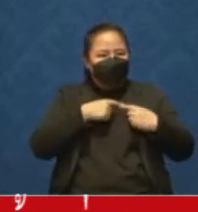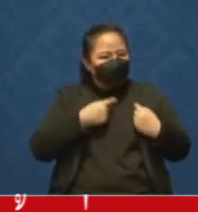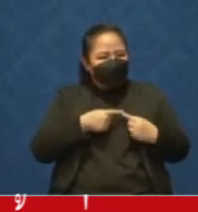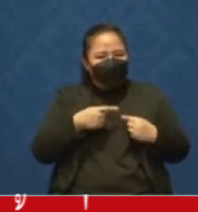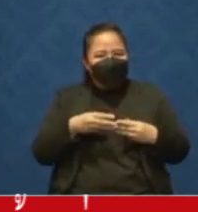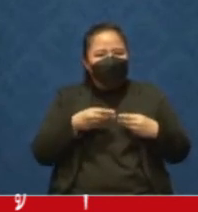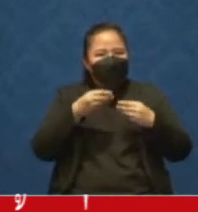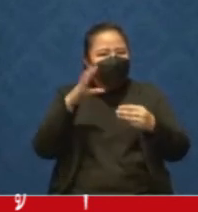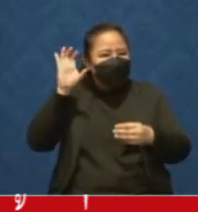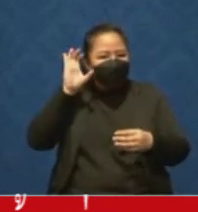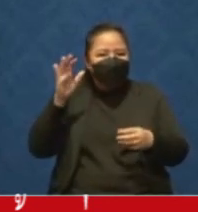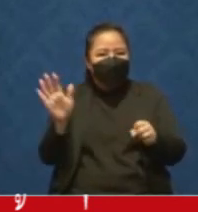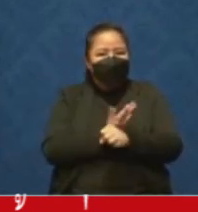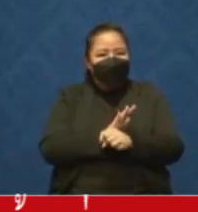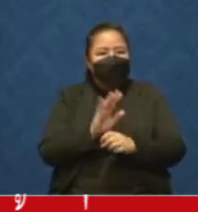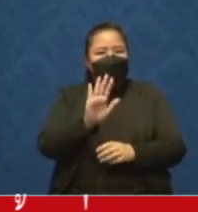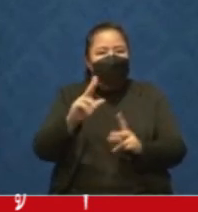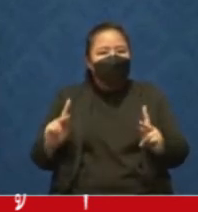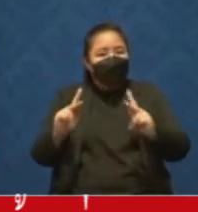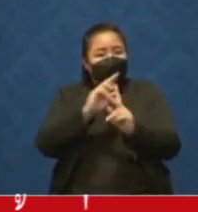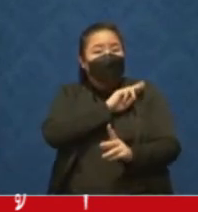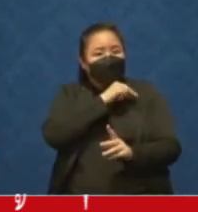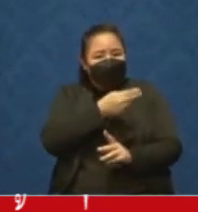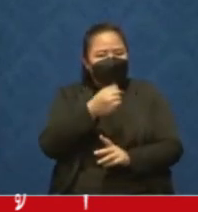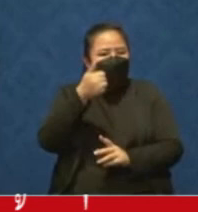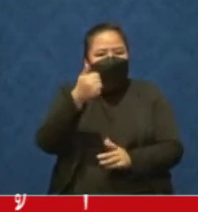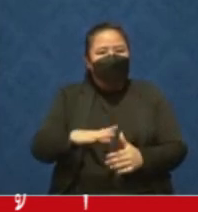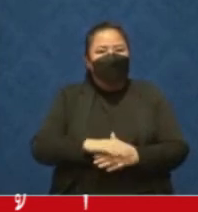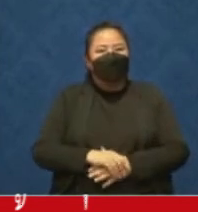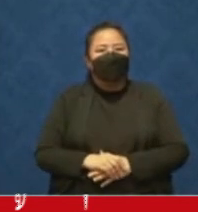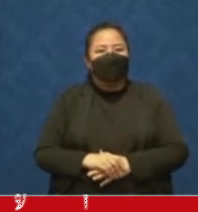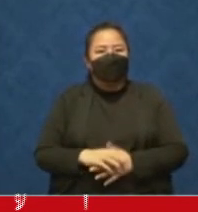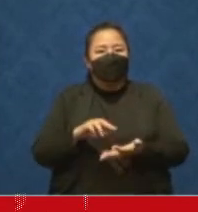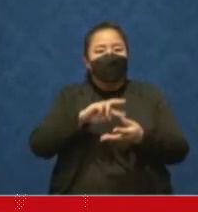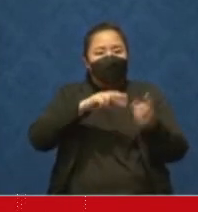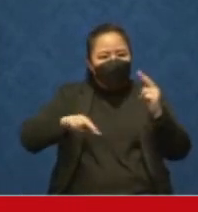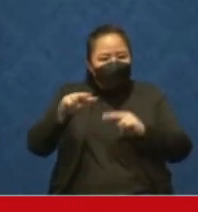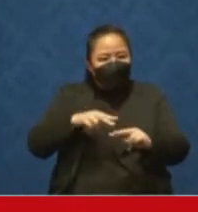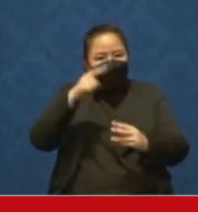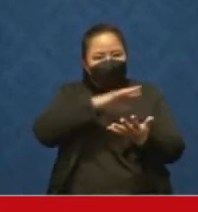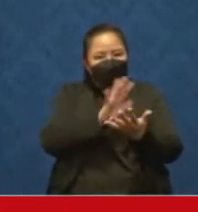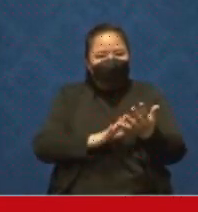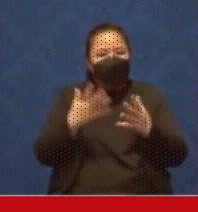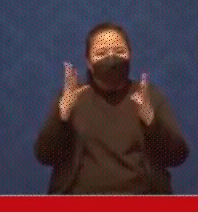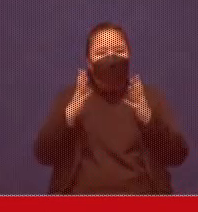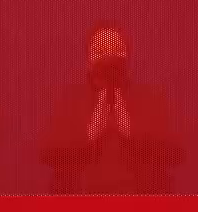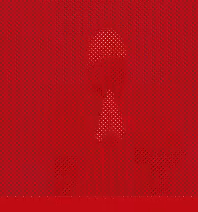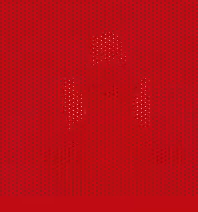ามไว้วางใจกับรฐมตรีวว่าการกระทวงสาสุขนายอันอุทินทานเวลาคุณให้บริหารประเทศอีกต่อไปขอบคณครับ